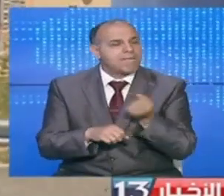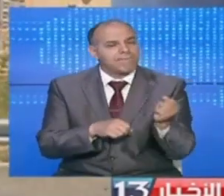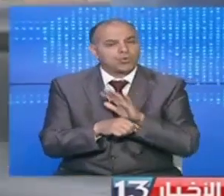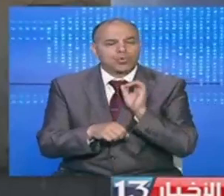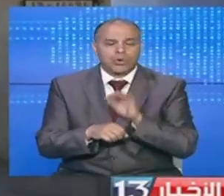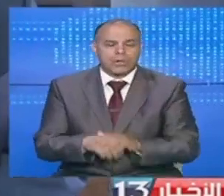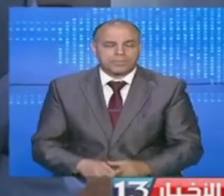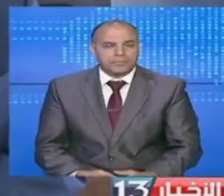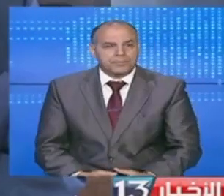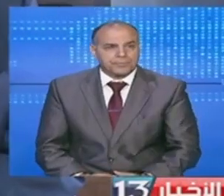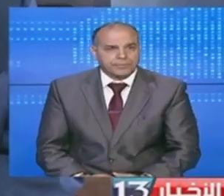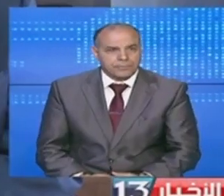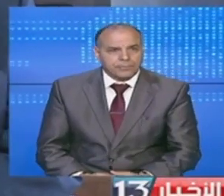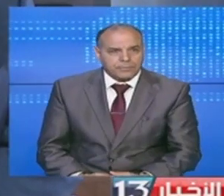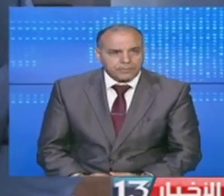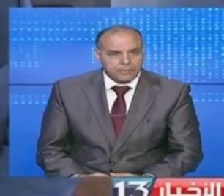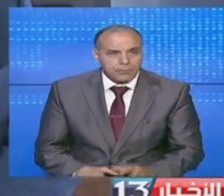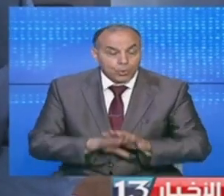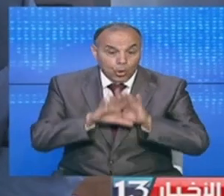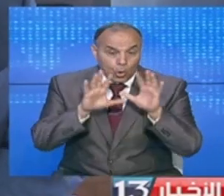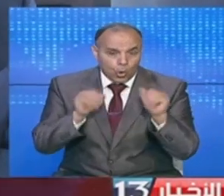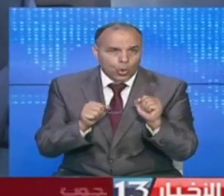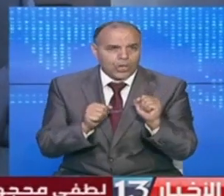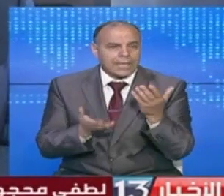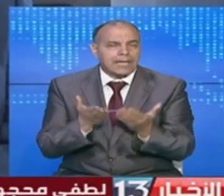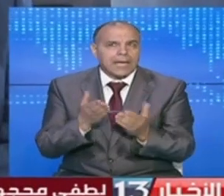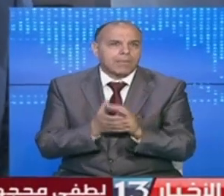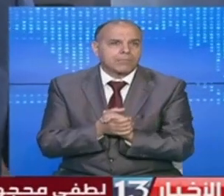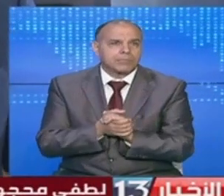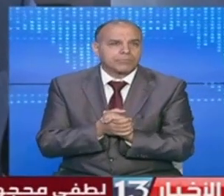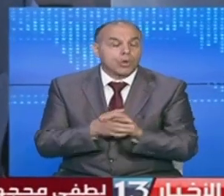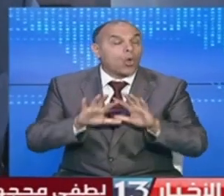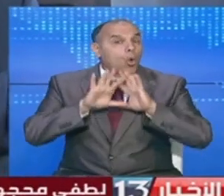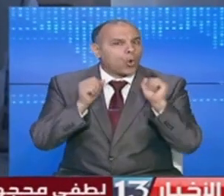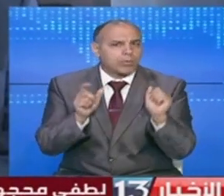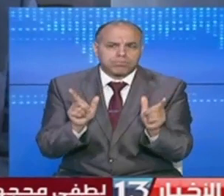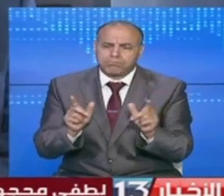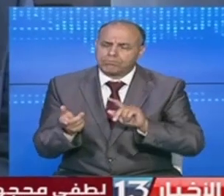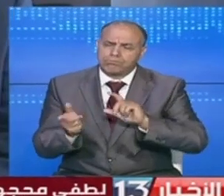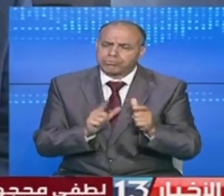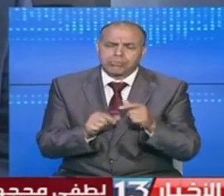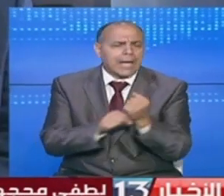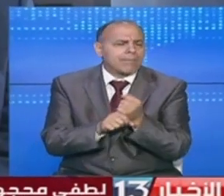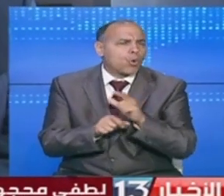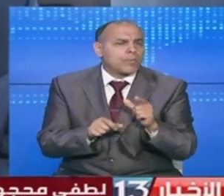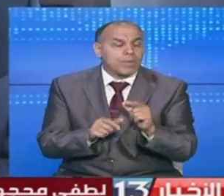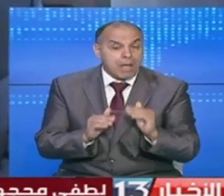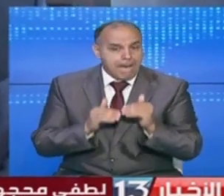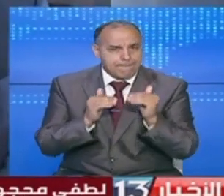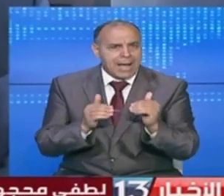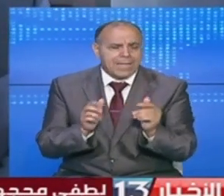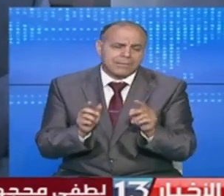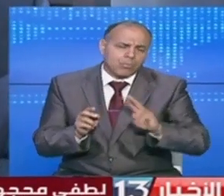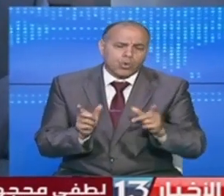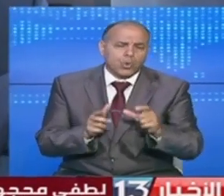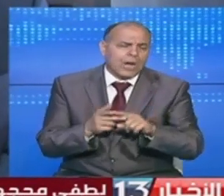كورونا. دليل عام يشمل تقريب جل القطاعات والأنشطة، وبعض القطاعات